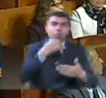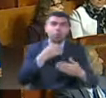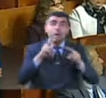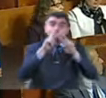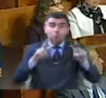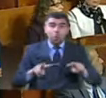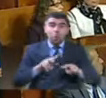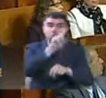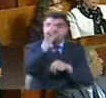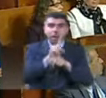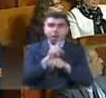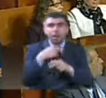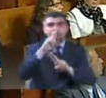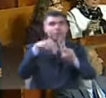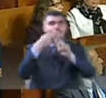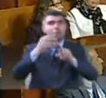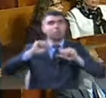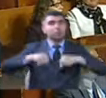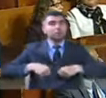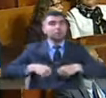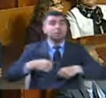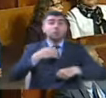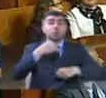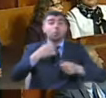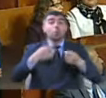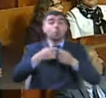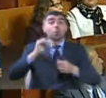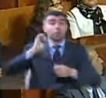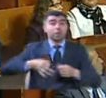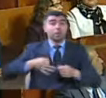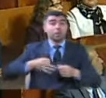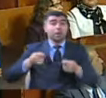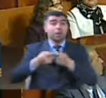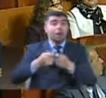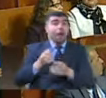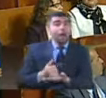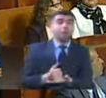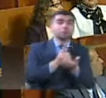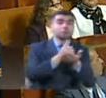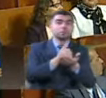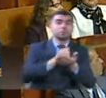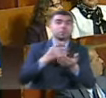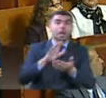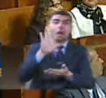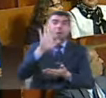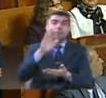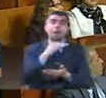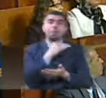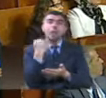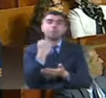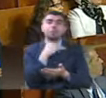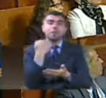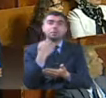كنجاوبك السيد رئيس الحكومه، واش كاين شي حلول لهاد الناس؟ راه هادي يلا اسبوع راه 5 تاع الناس ماتوا في واحد النفق في سيدي